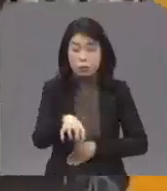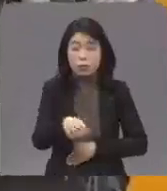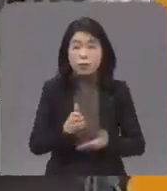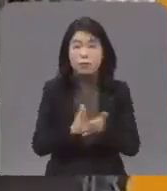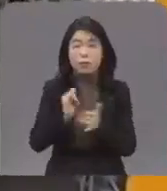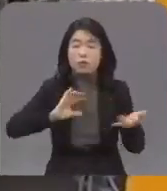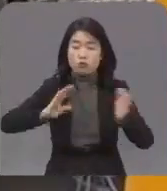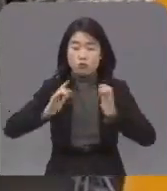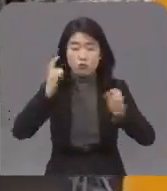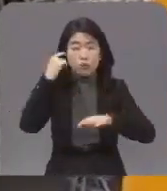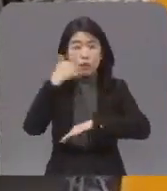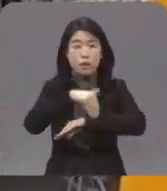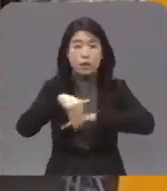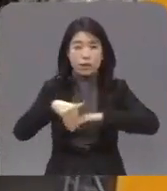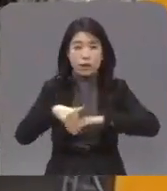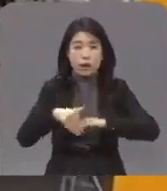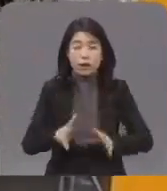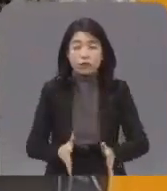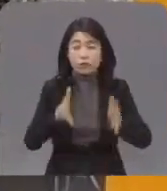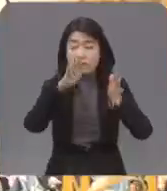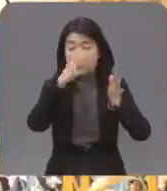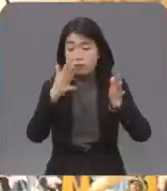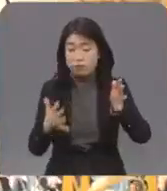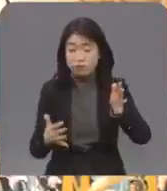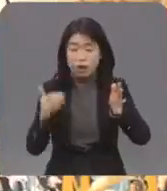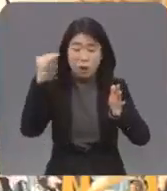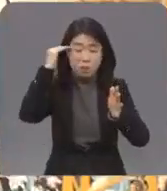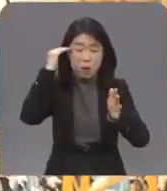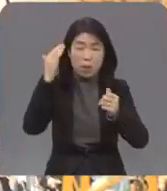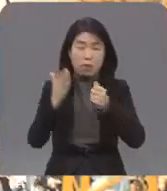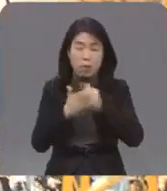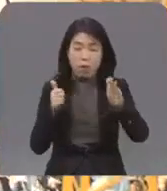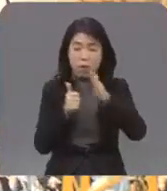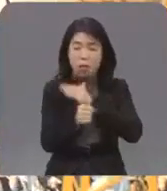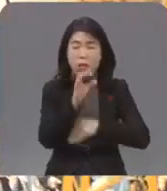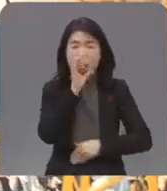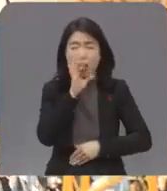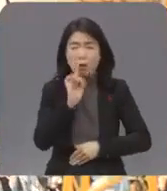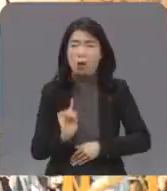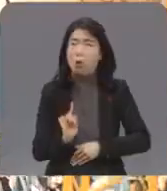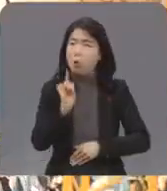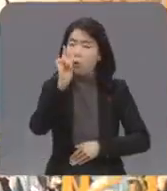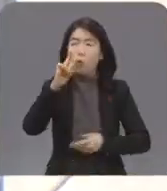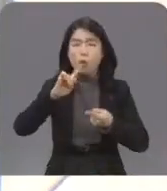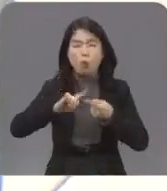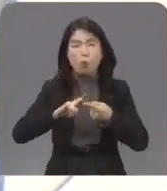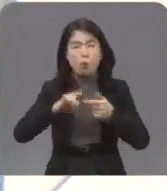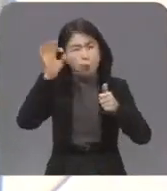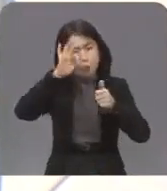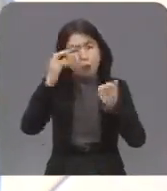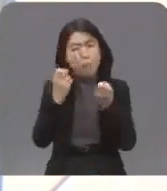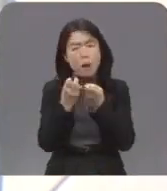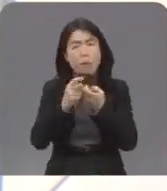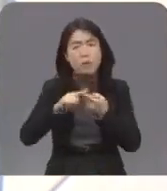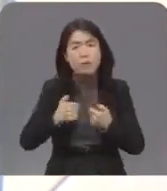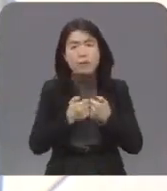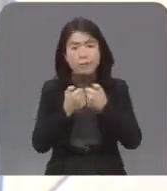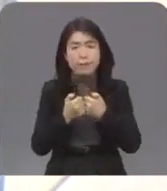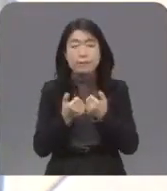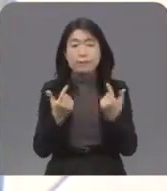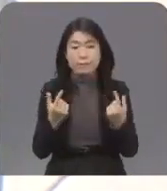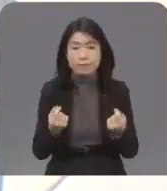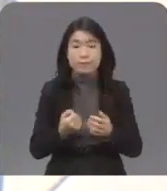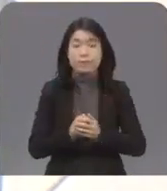전문가 회의가 열립니다. 붕괴 건물에 잔해로 막혀 있어 진입조차 쉽지 않은 고층부를 어떻게 수색할지 방법을 논의하는